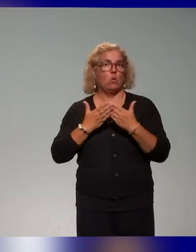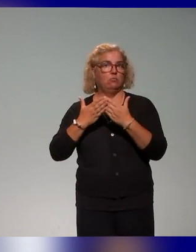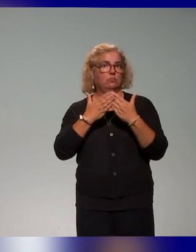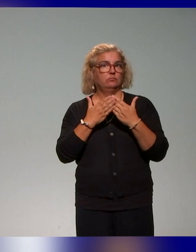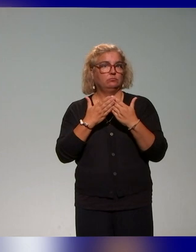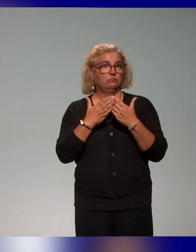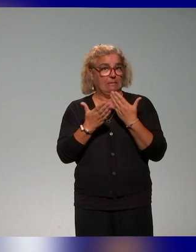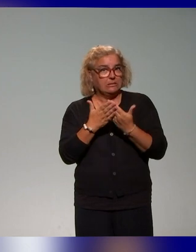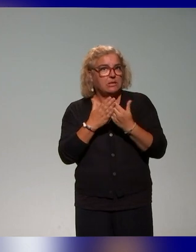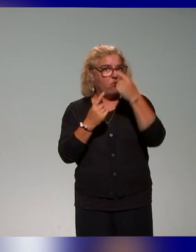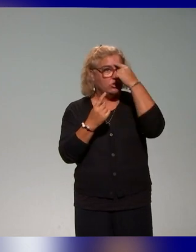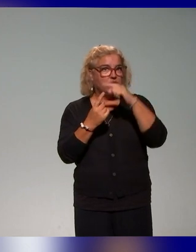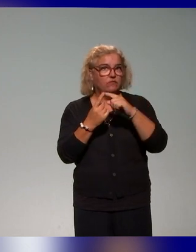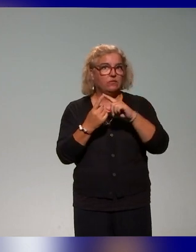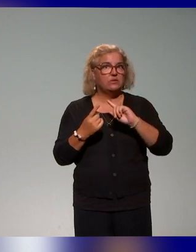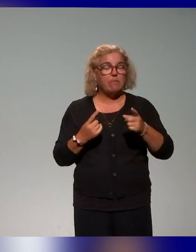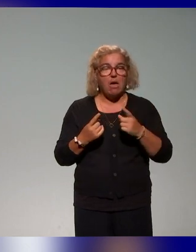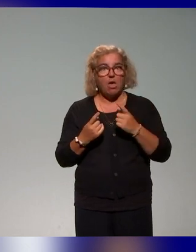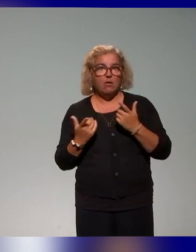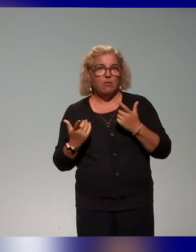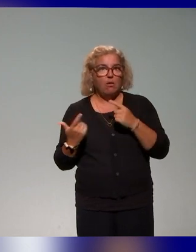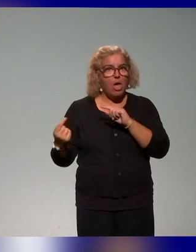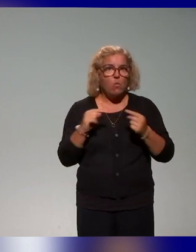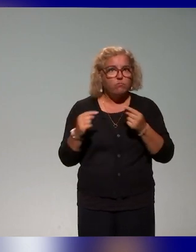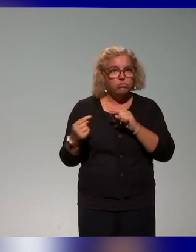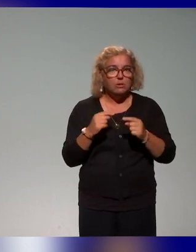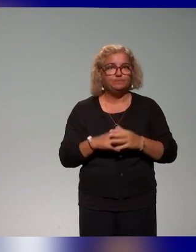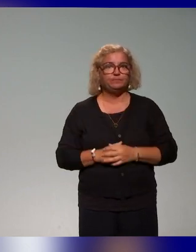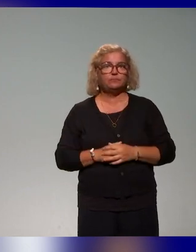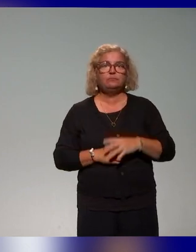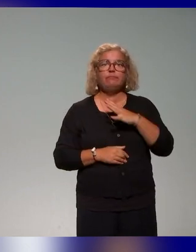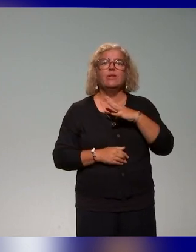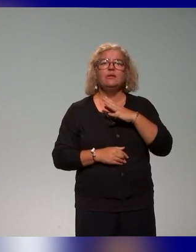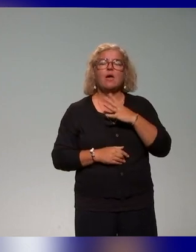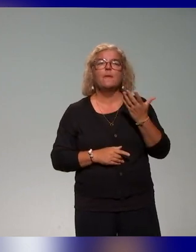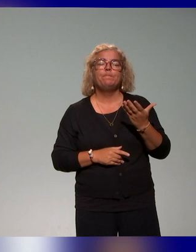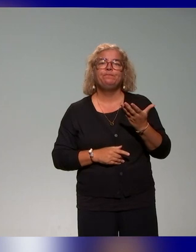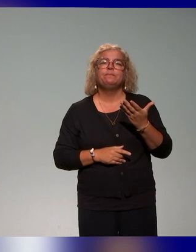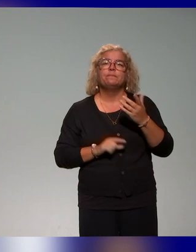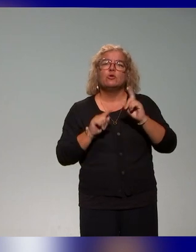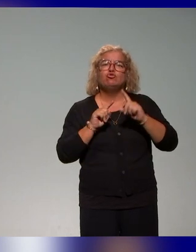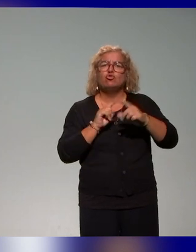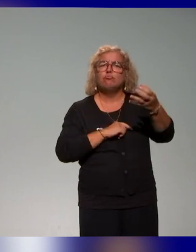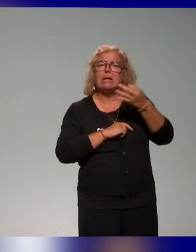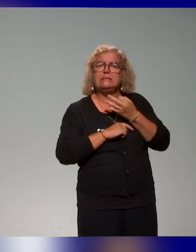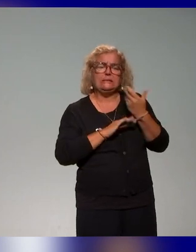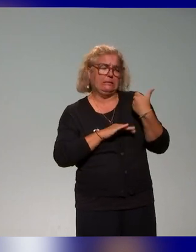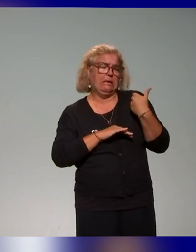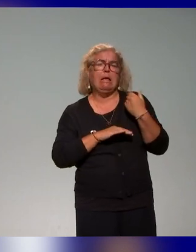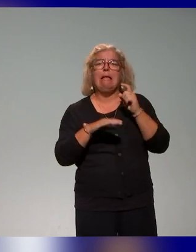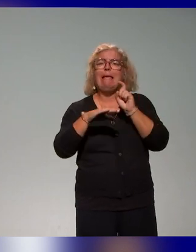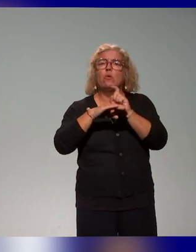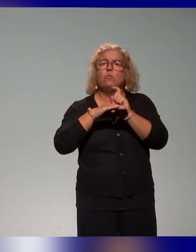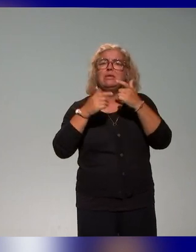Il y a une phrase qui m'a été transmise sous forme de tweet ou de Slack il y a quelque temps et que je trouve très révélatrice en ergonomie,